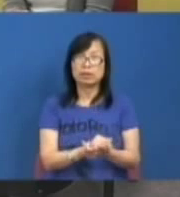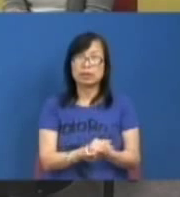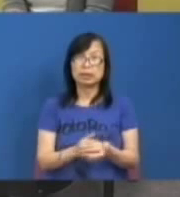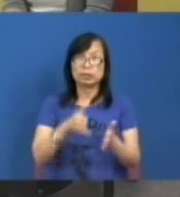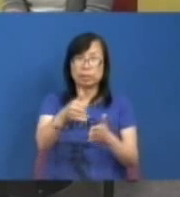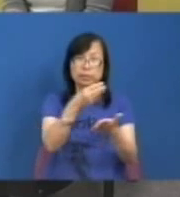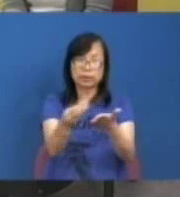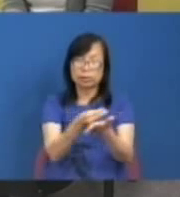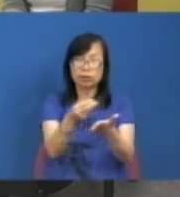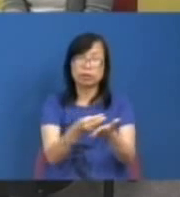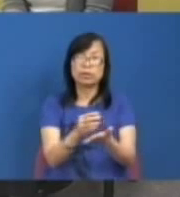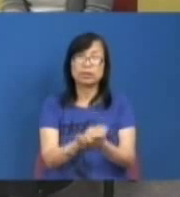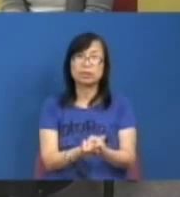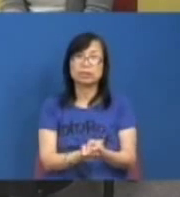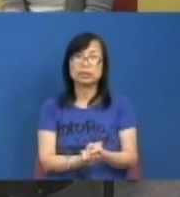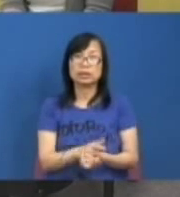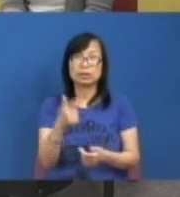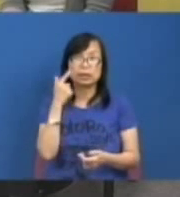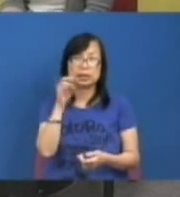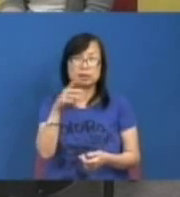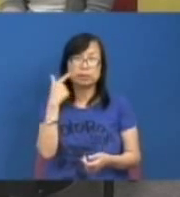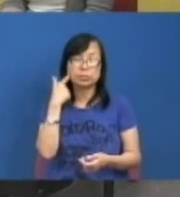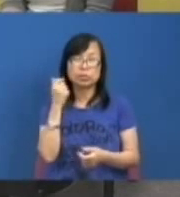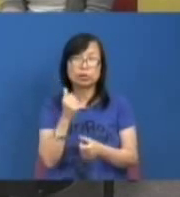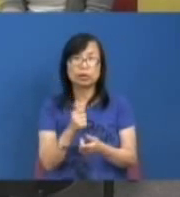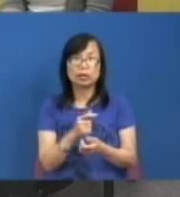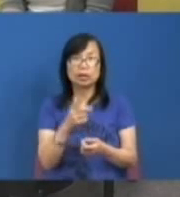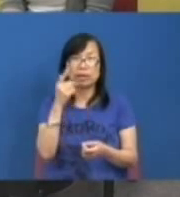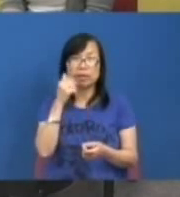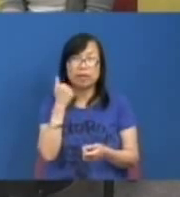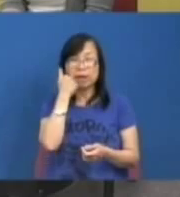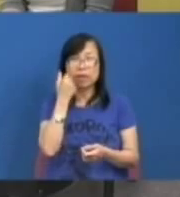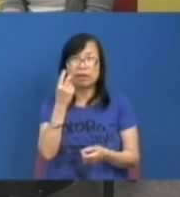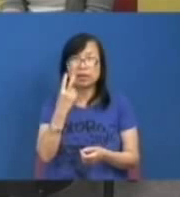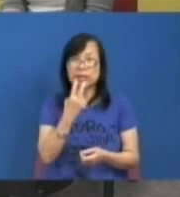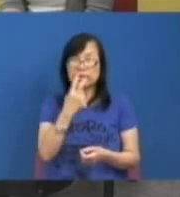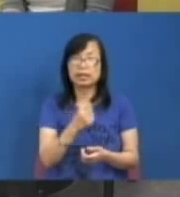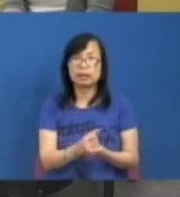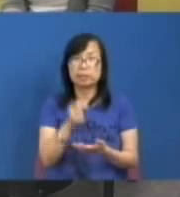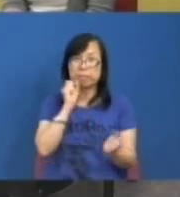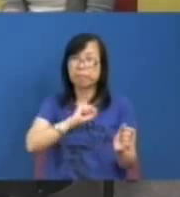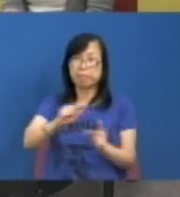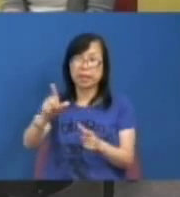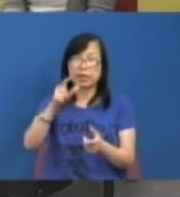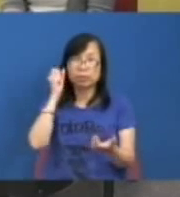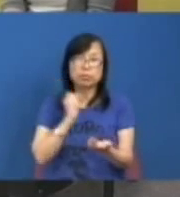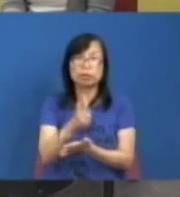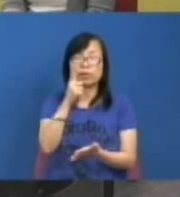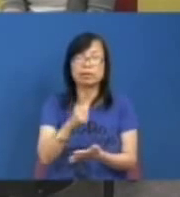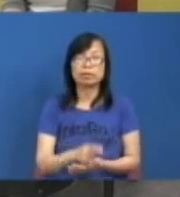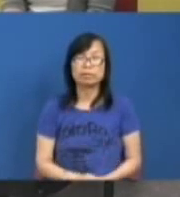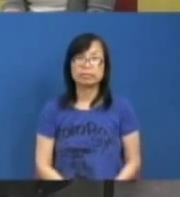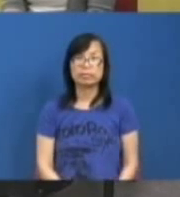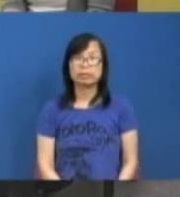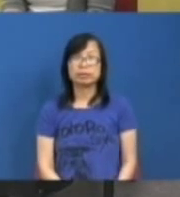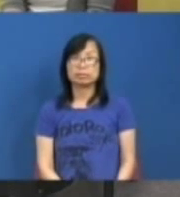嘅。咁講得嚴重啲，就可能你個冷氣機架咧就貴過你部冷氣機咯。 係咁啦，所以亦都即係亦